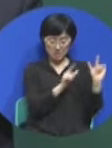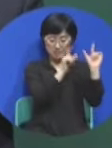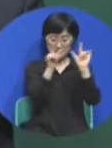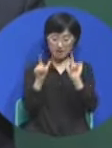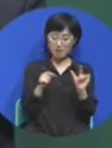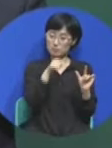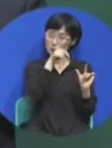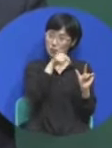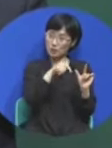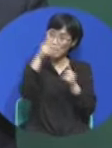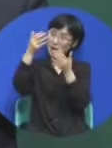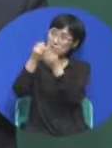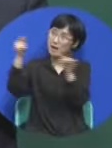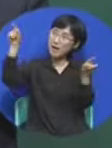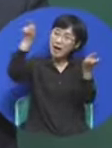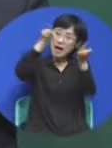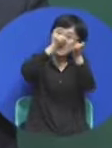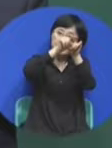찬양하는 거예요. 1장